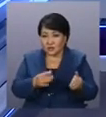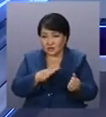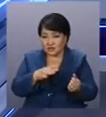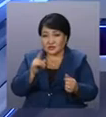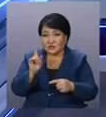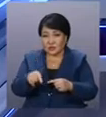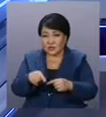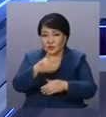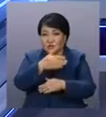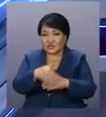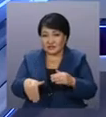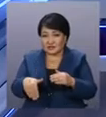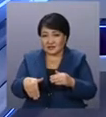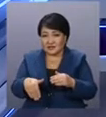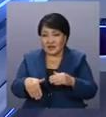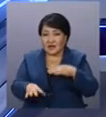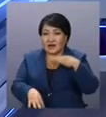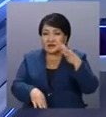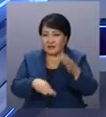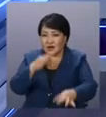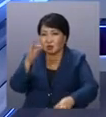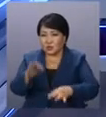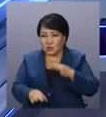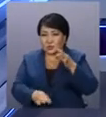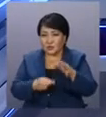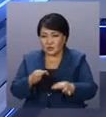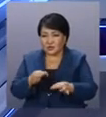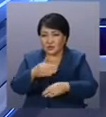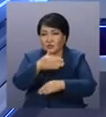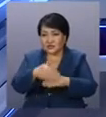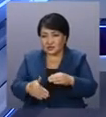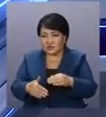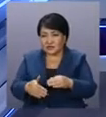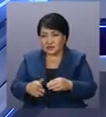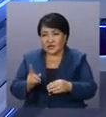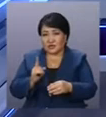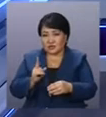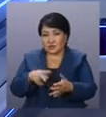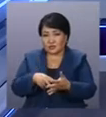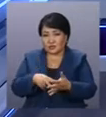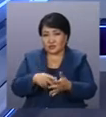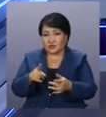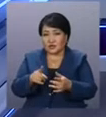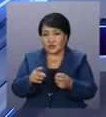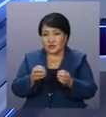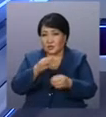көшелерде тәулік бойы тұрып, жаңағы уақытты 10 минутта жету үшін